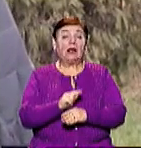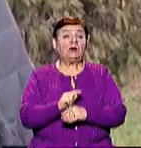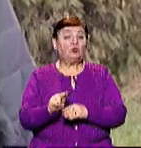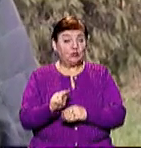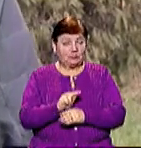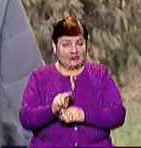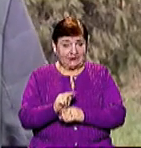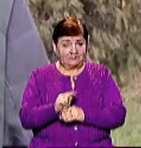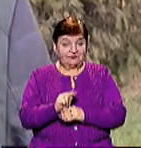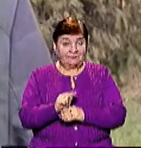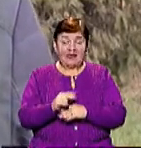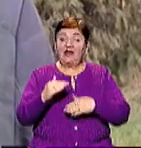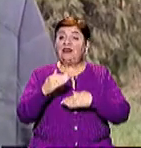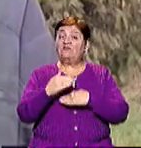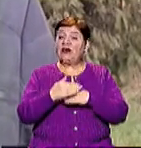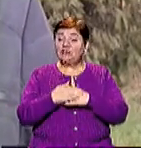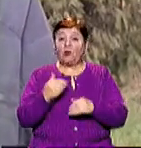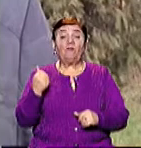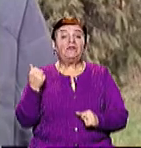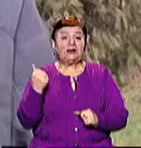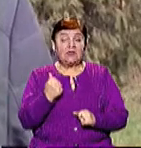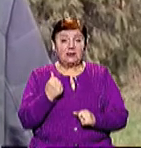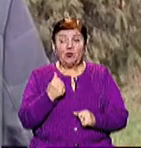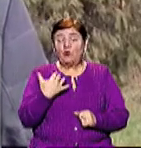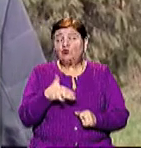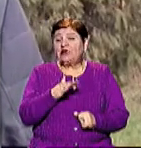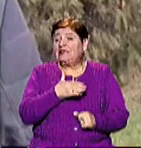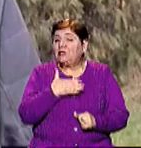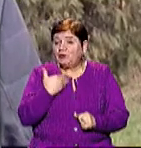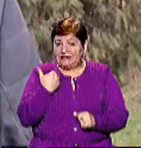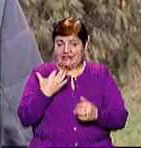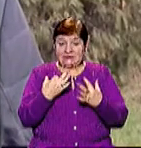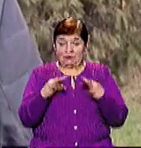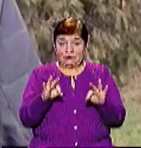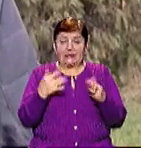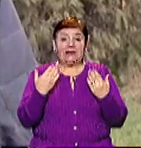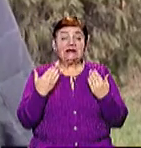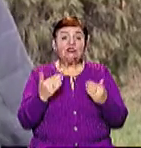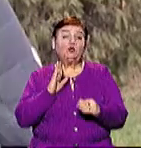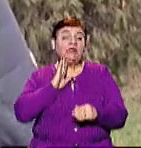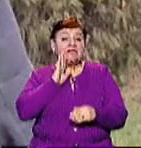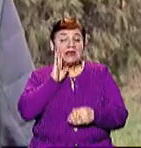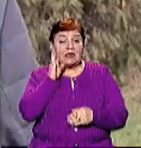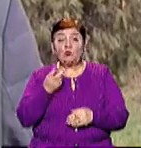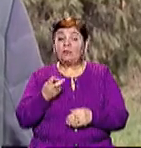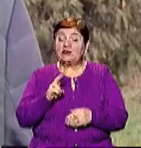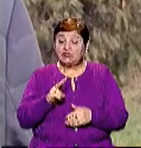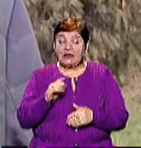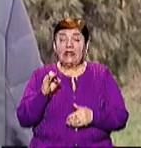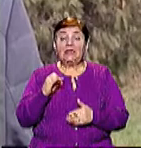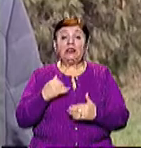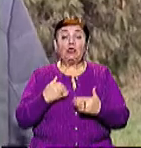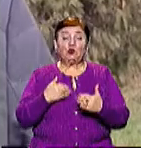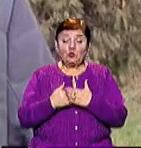і вечором у неділю не хотіли запускати. Сьогодні зранку прийшли і дотепер